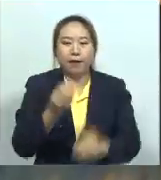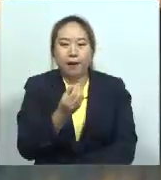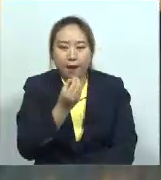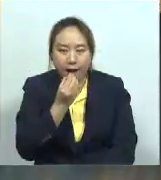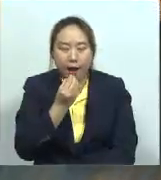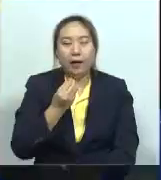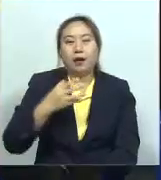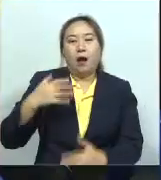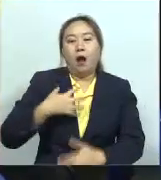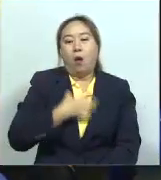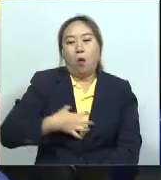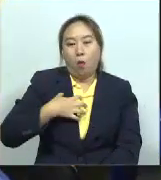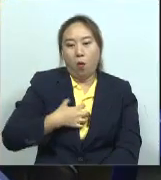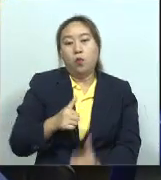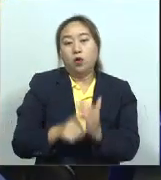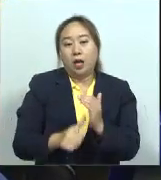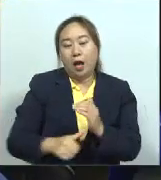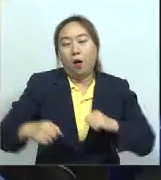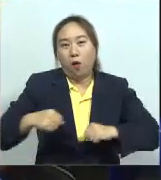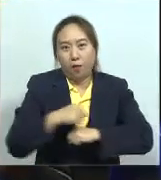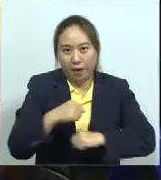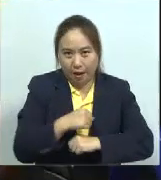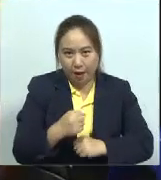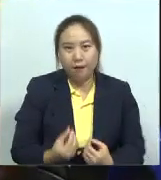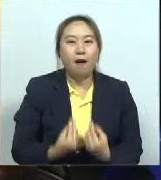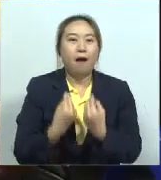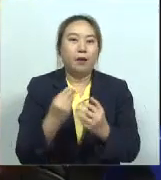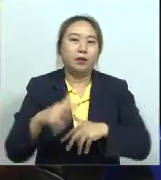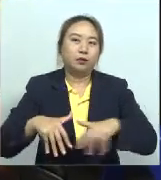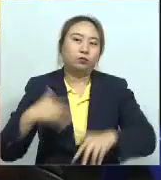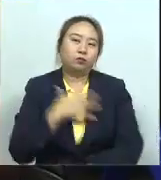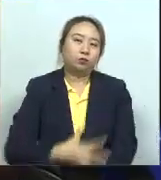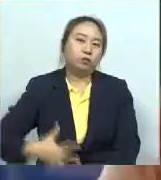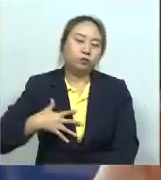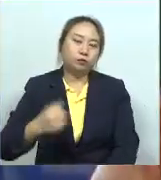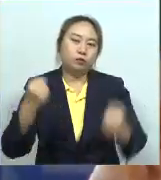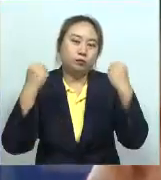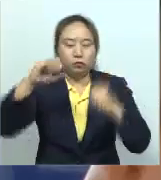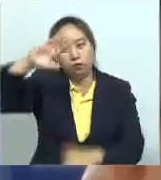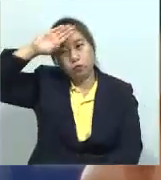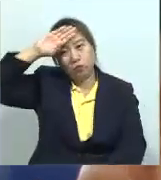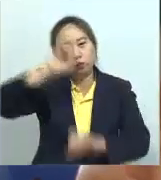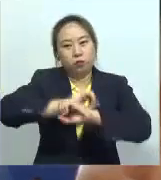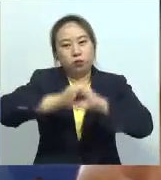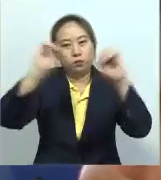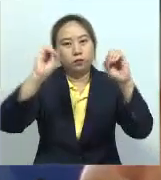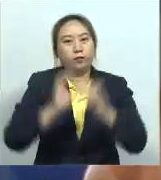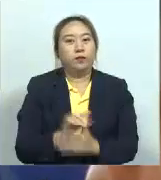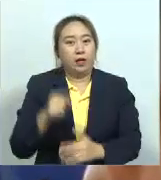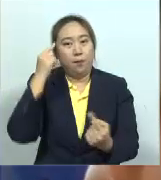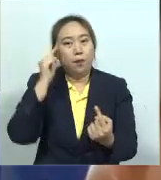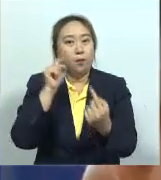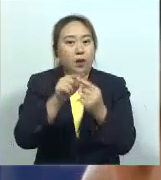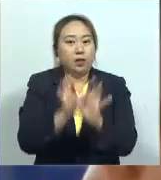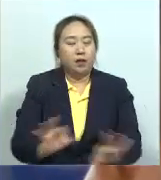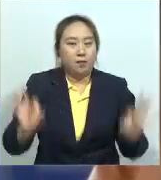ำลังกายมาเป็นแนวทางในการปฏิบัติเพื่อให้คนในชุมชนมีสุขภาพแข็งแรงปราศจากโรคภัยนั่นคือเป้าหมายสำคั